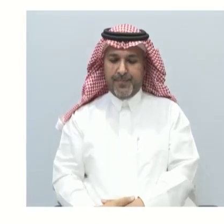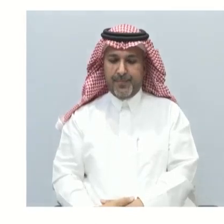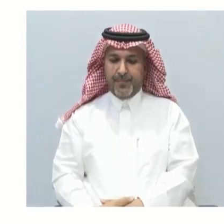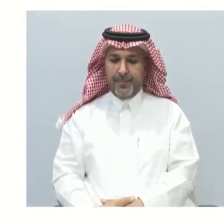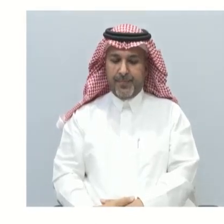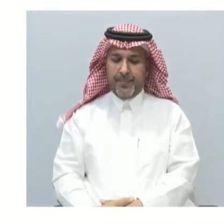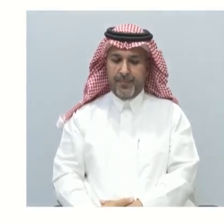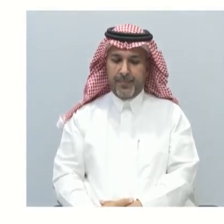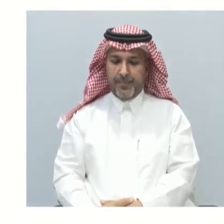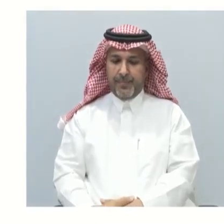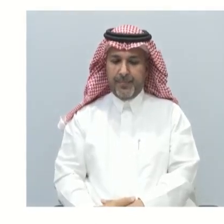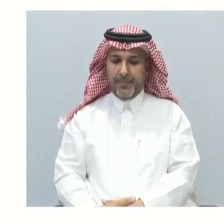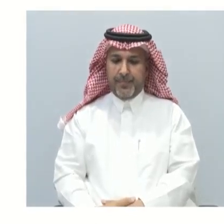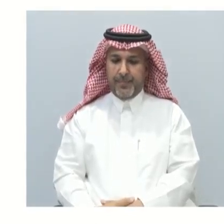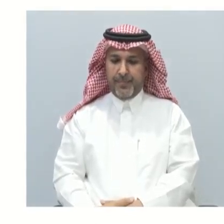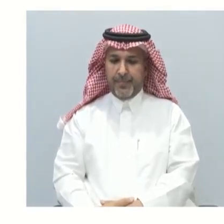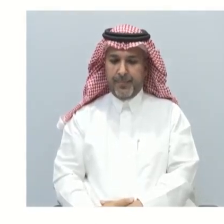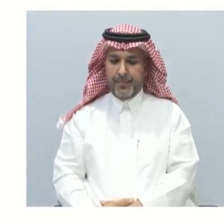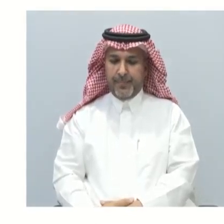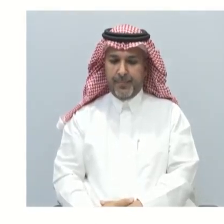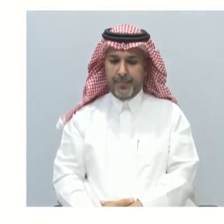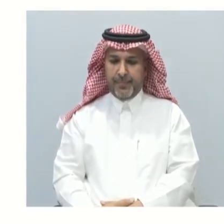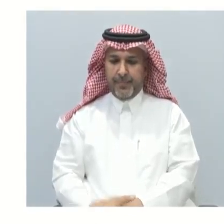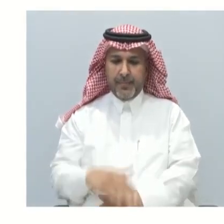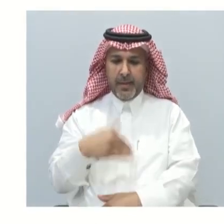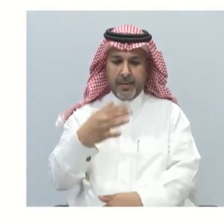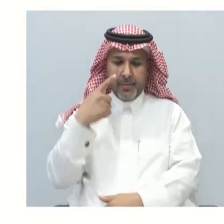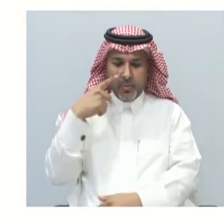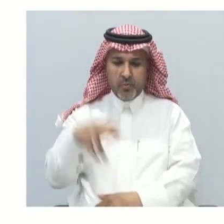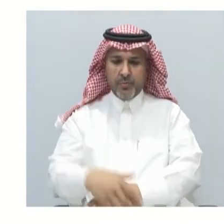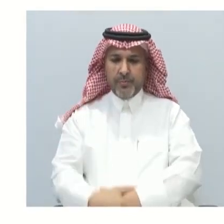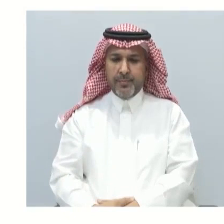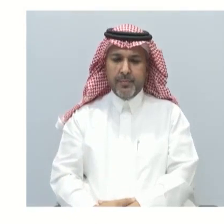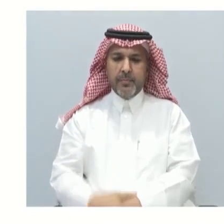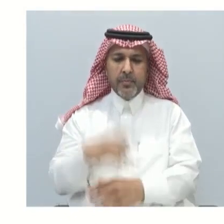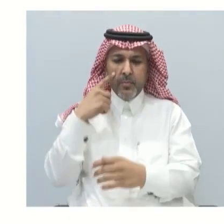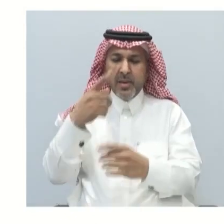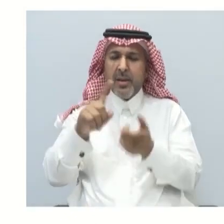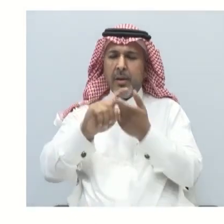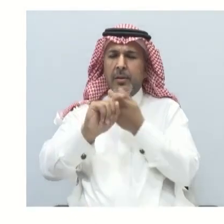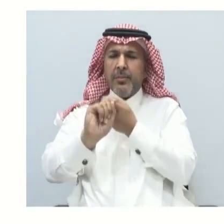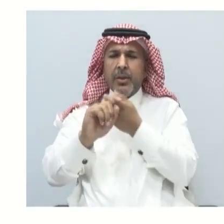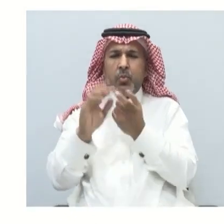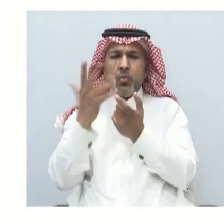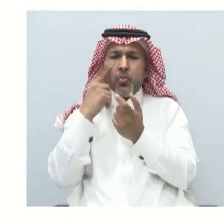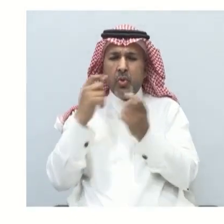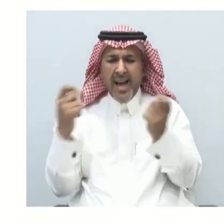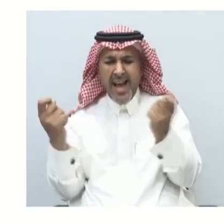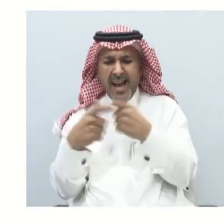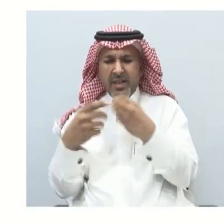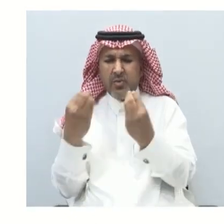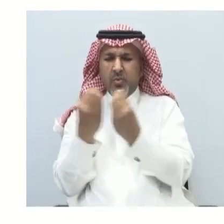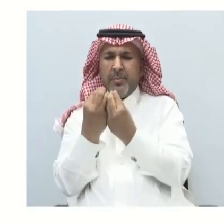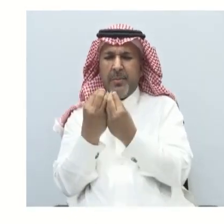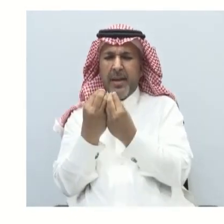بهذه الصوره طيب نشوف السؤال اللي بعده قاللك اكتب نوع الارتباط المناسب هل هو ارتباط عكسي ولا ارتباط طردي